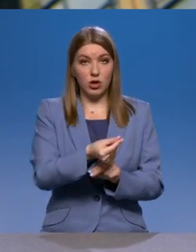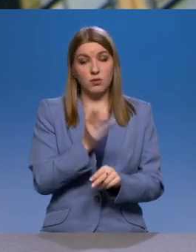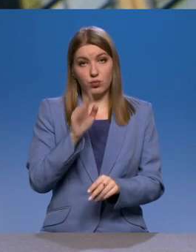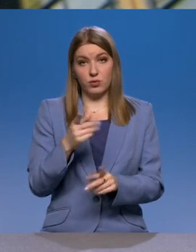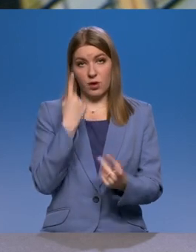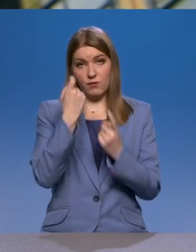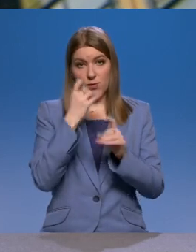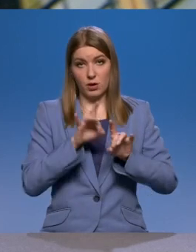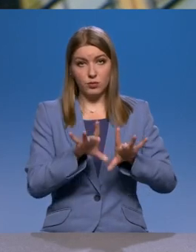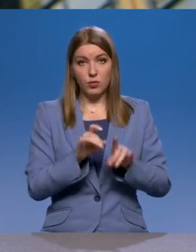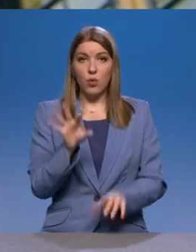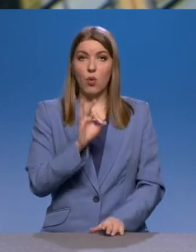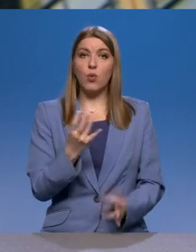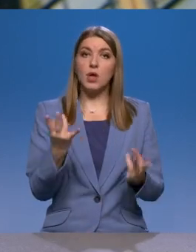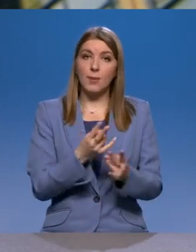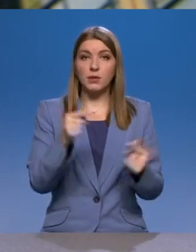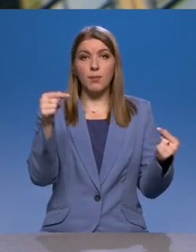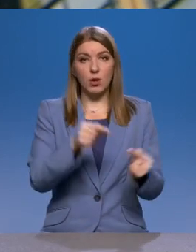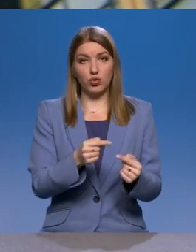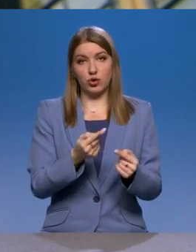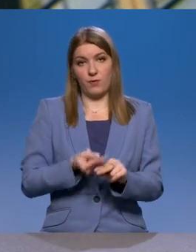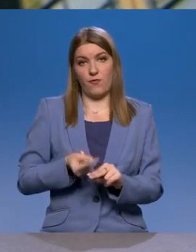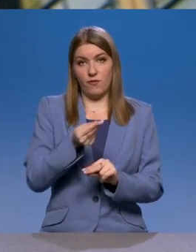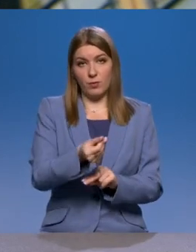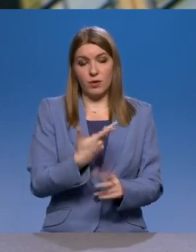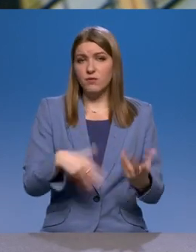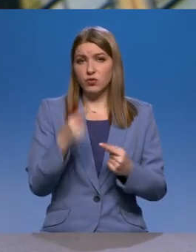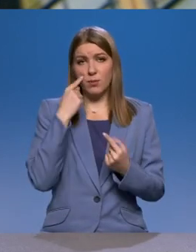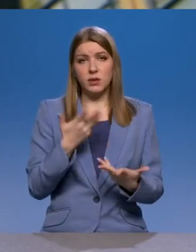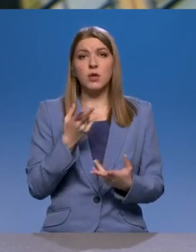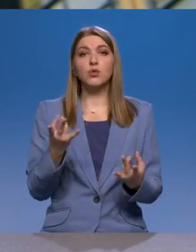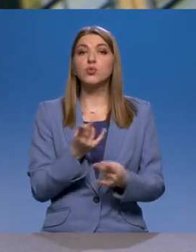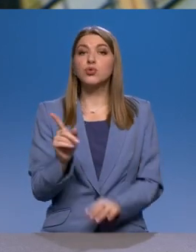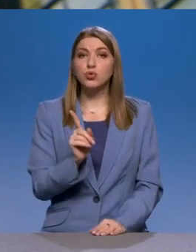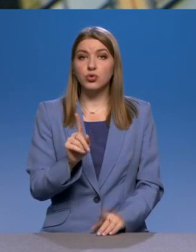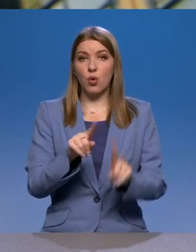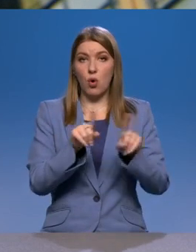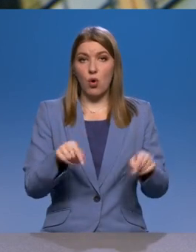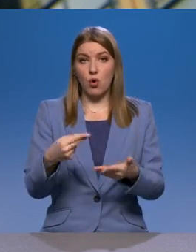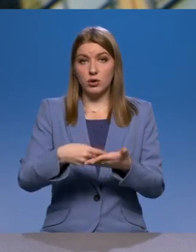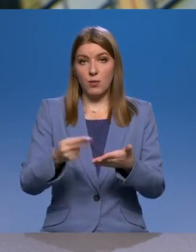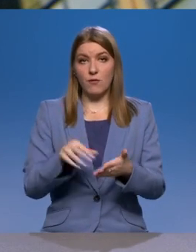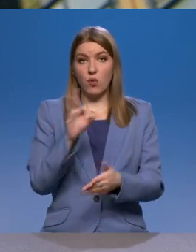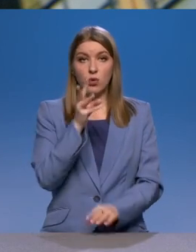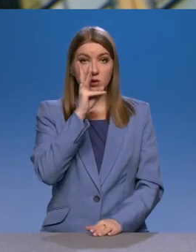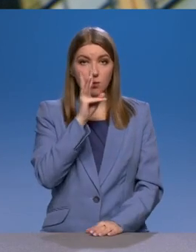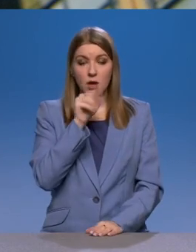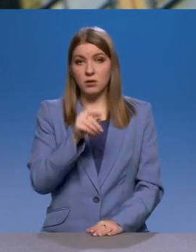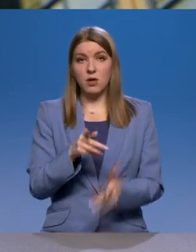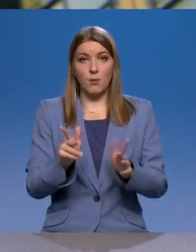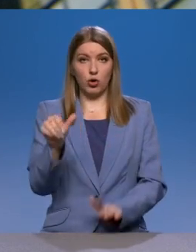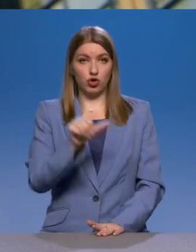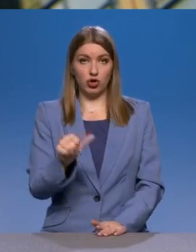вам, по положено, не положено. Будет понятно. Нам всего справка о зарплате, если вы работаете, и больше ничего особо-то не надо. Если не